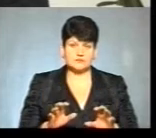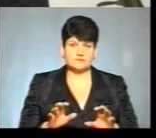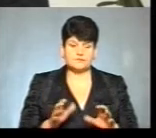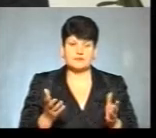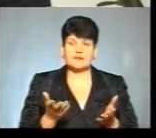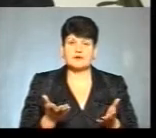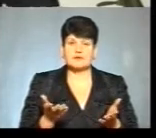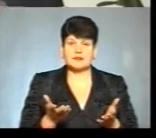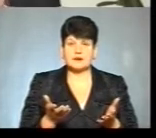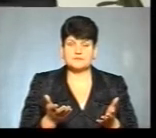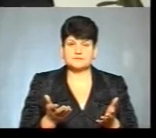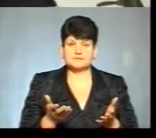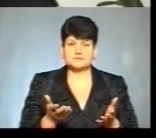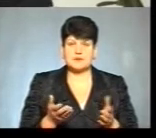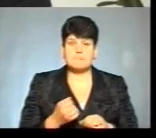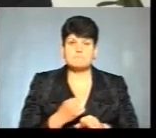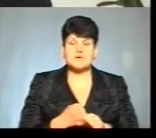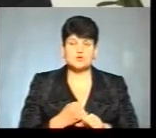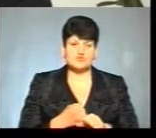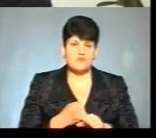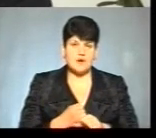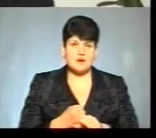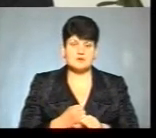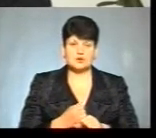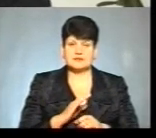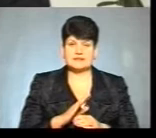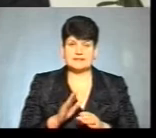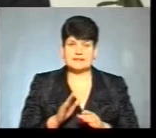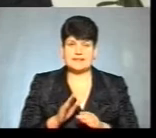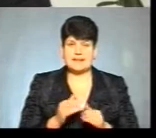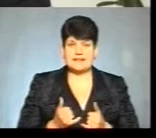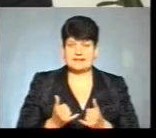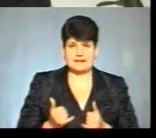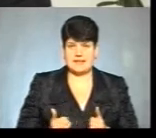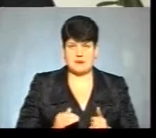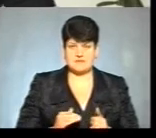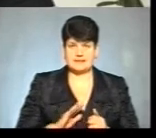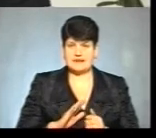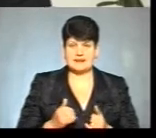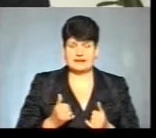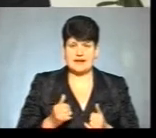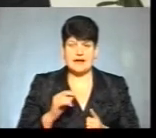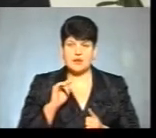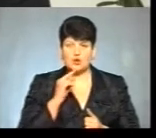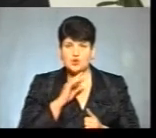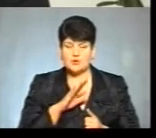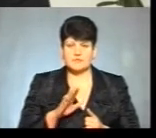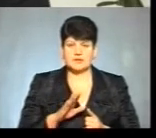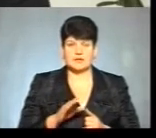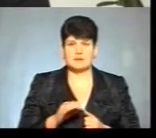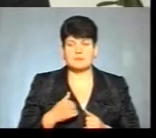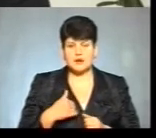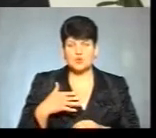яке працювало десь не на бізнес, так, не на економіку, не на розвиток. І ми розуміємо,